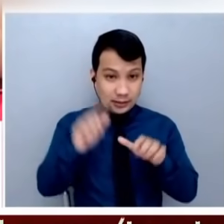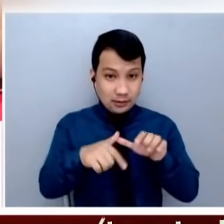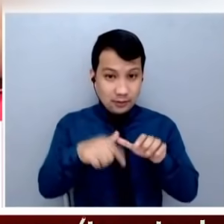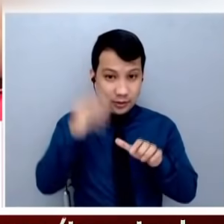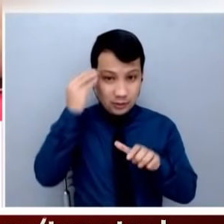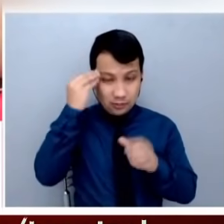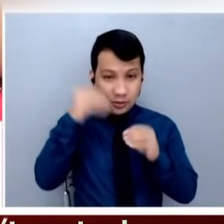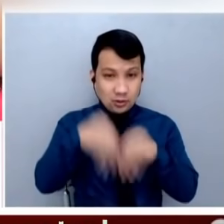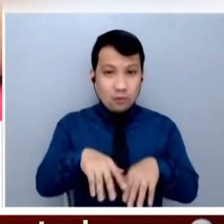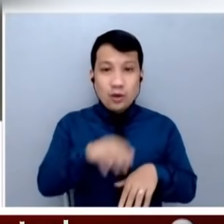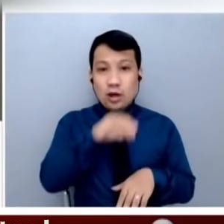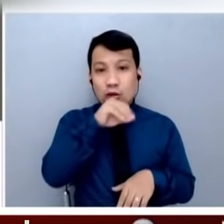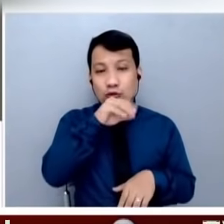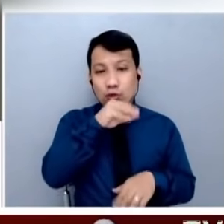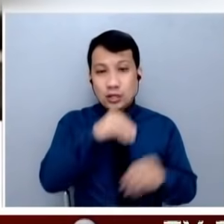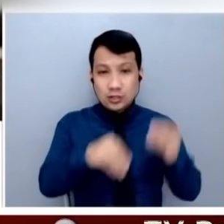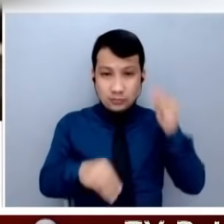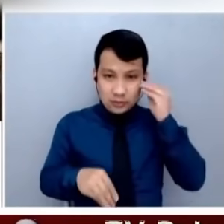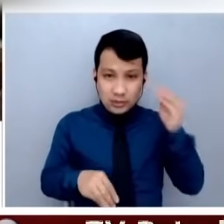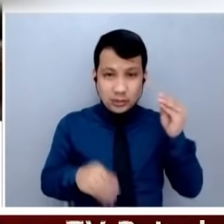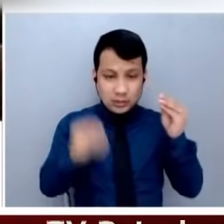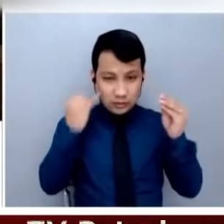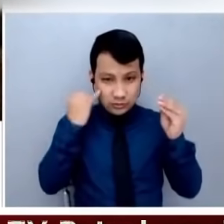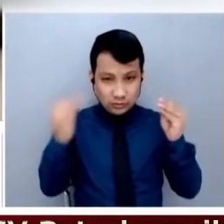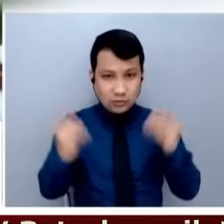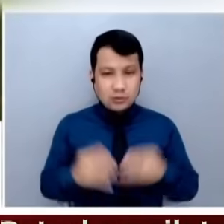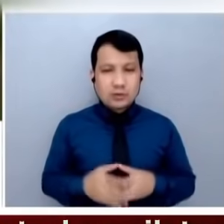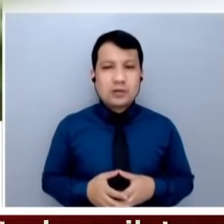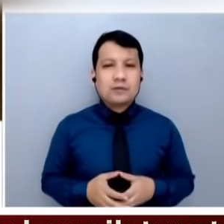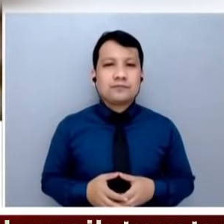nawawalang lola ni Namira at Joy.